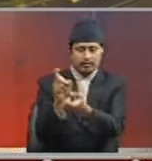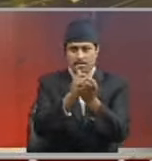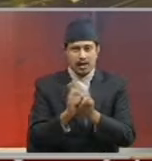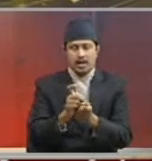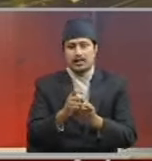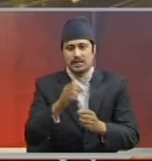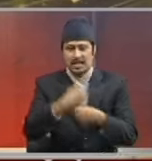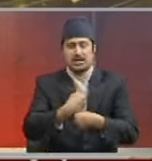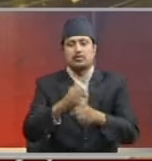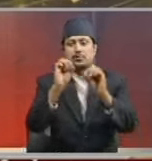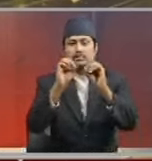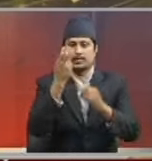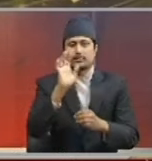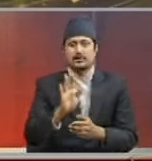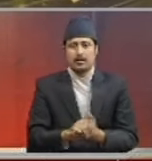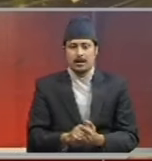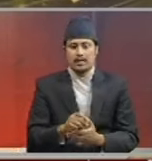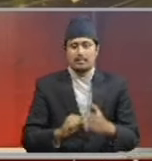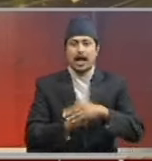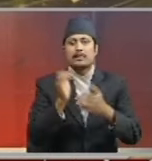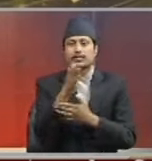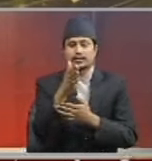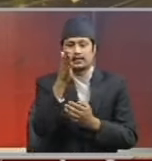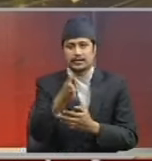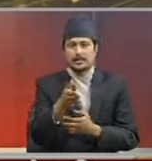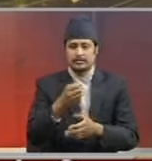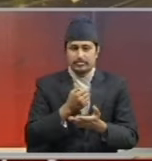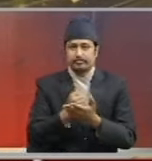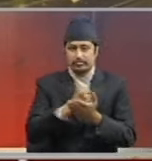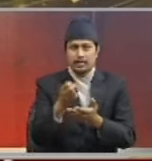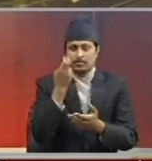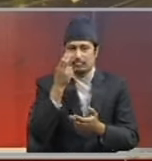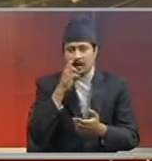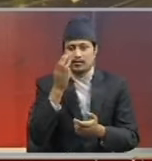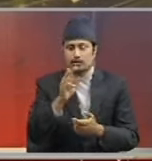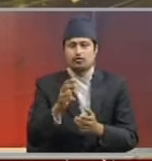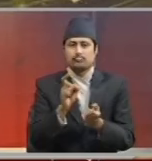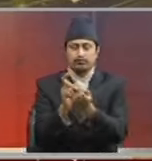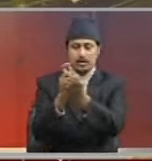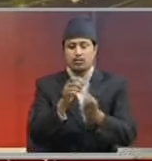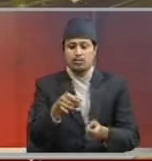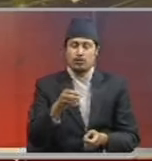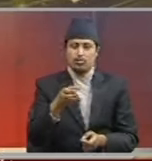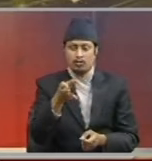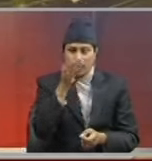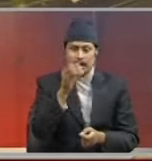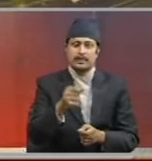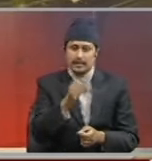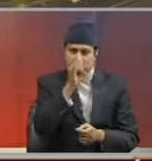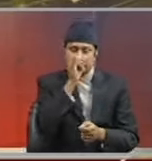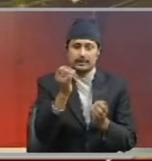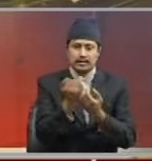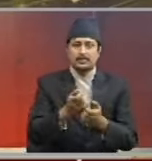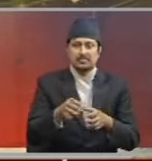छलफल निष्कर्षविहीन भएको थियो। प्रधानमन्त्री पुष्पकमल दाहालको पहलमा भएको बैठकमा मोर्चाले पुरानै अडान दोहोर्याएपछि